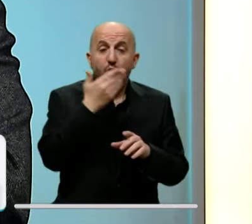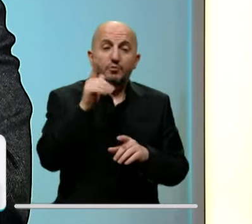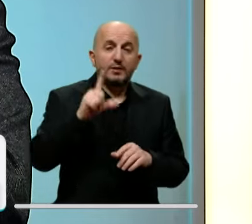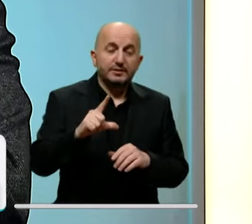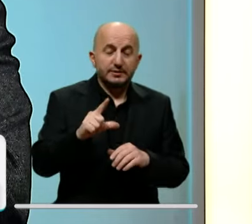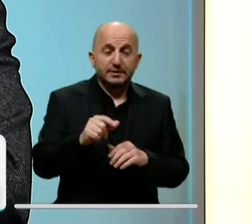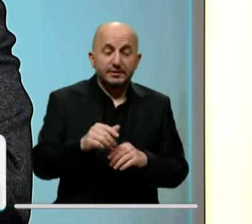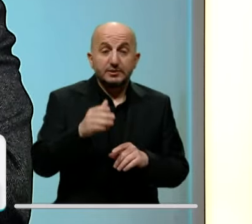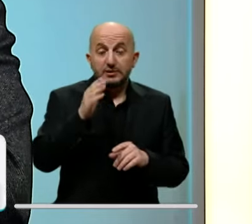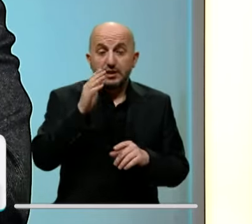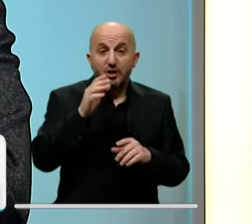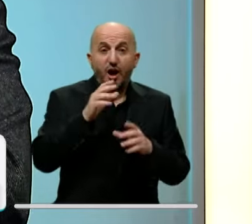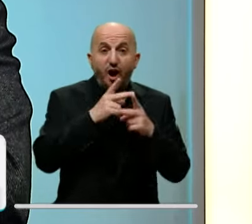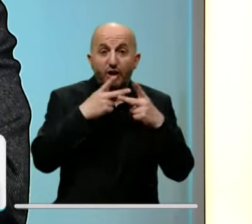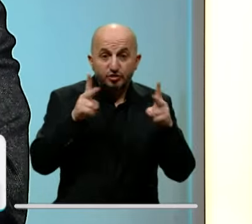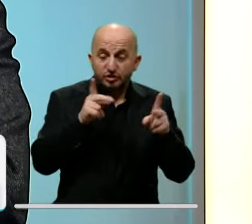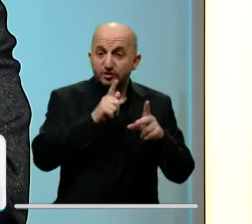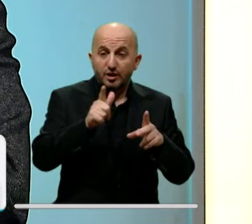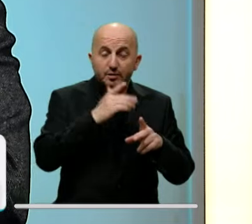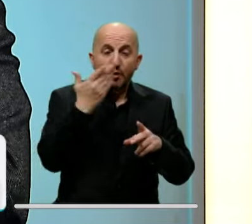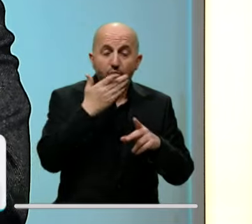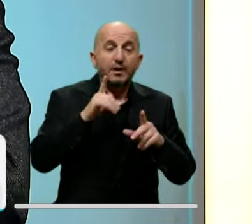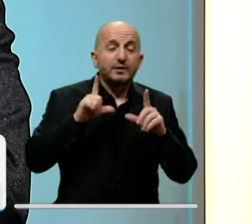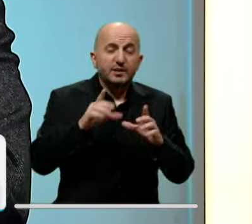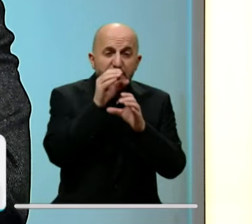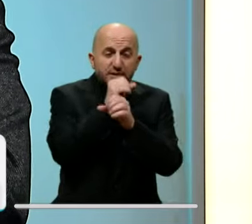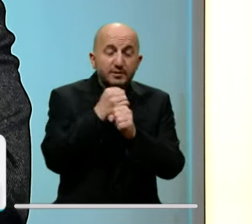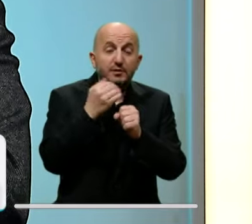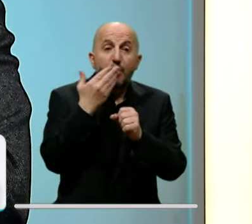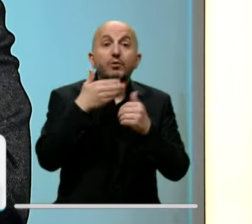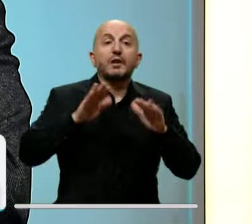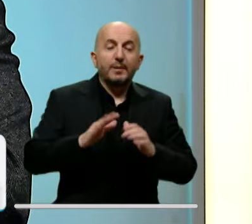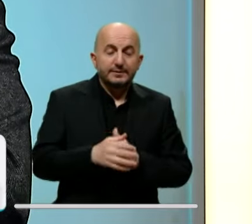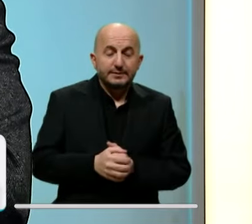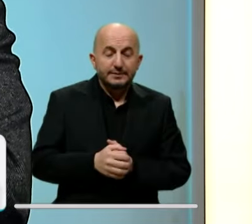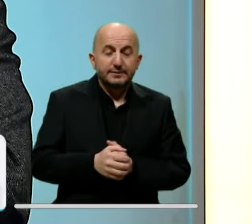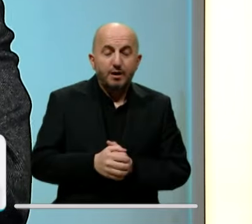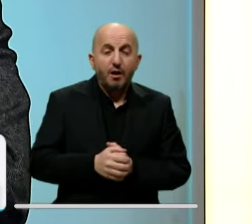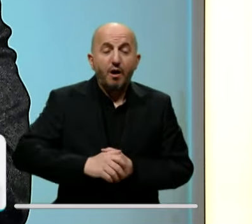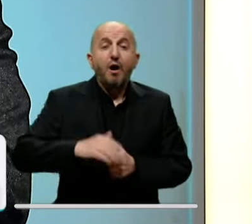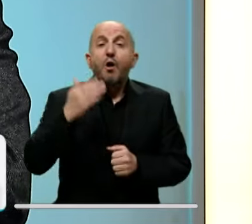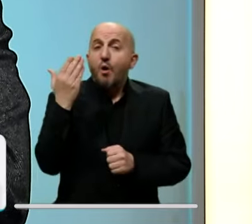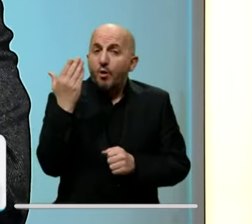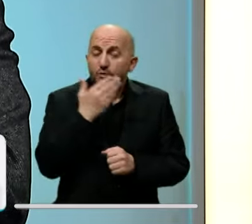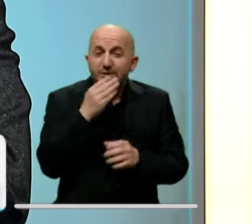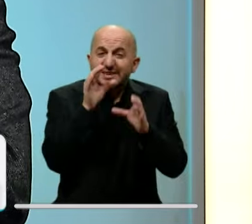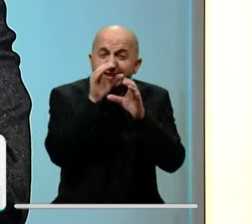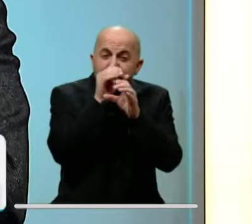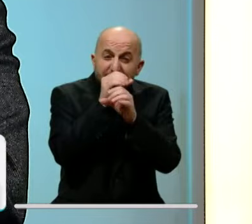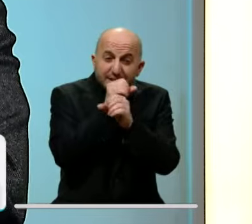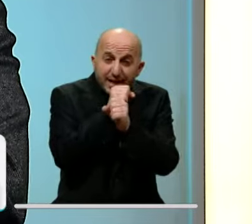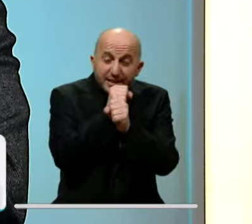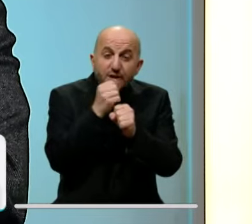gerekir kesinlikle cehri okumanız gerekir burada Hafi okuyamazsınız okursak sehir okursak o zaman seev